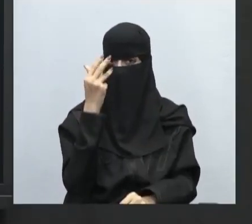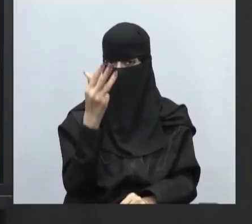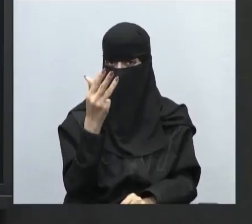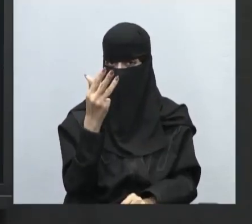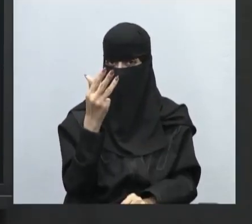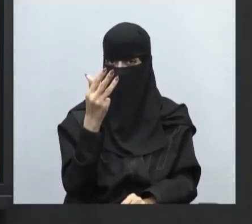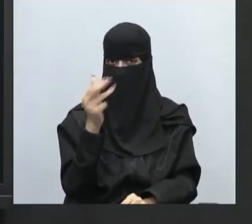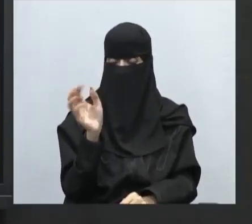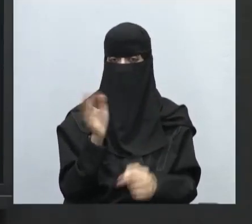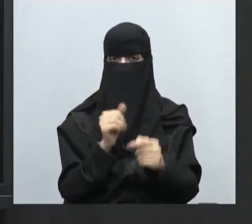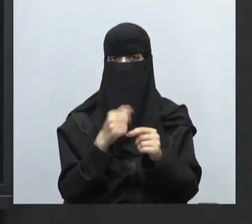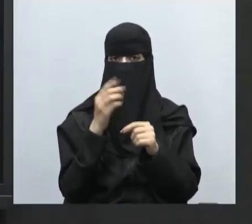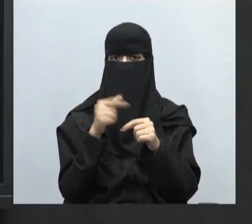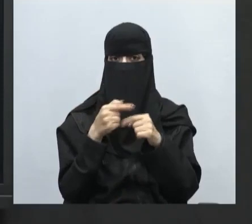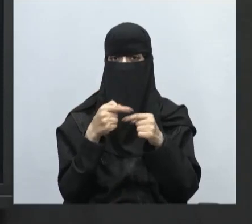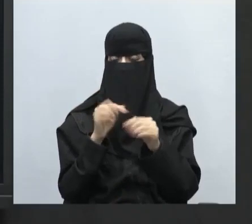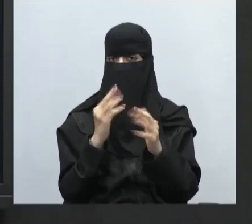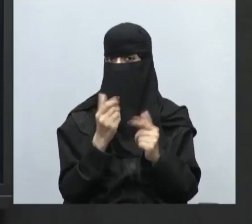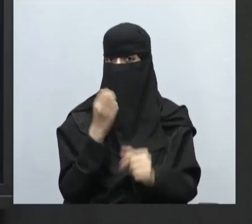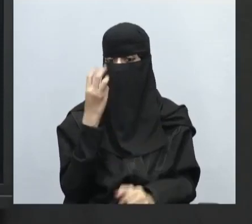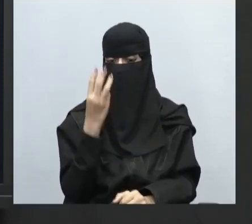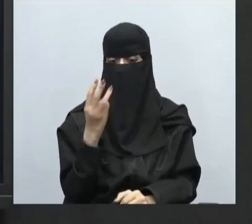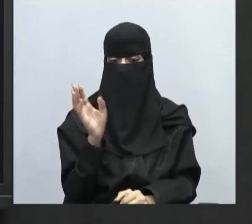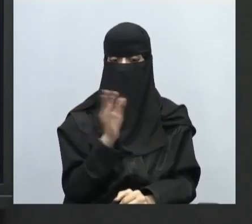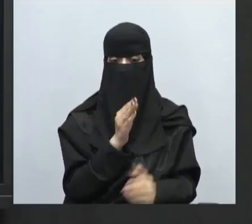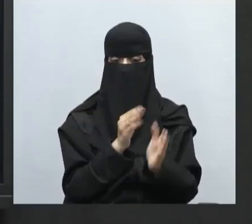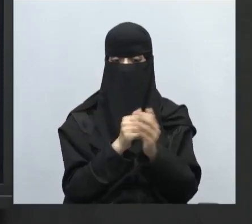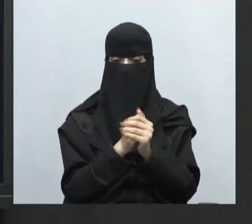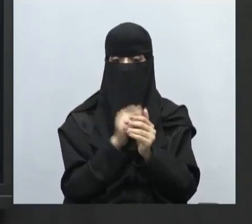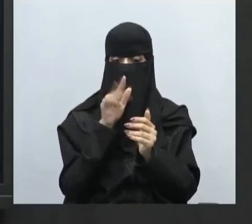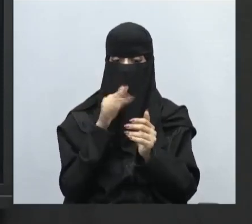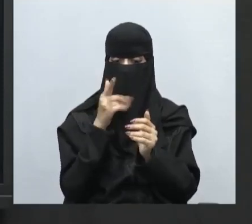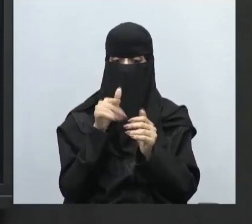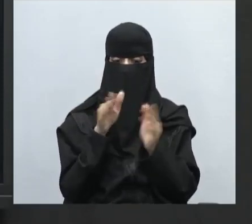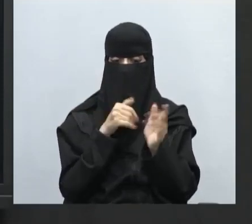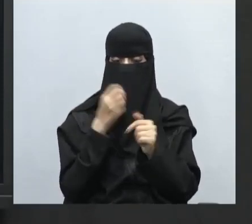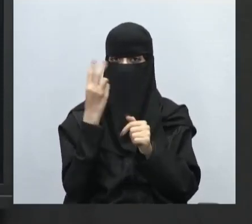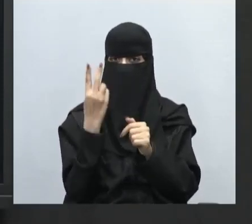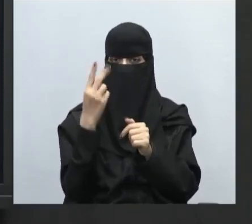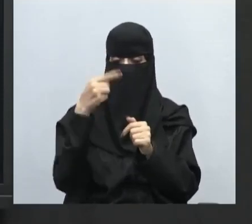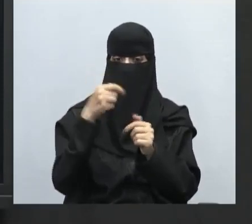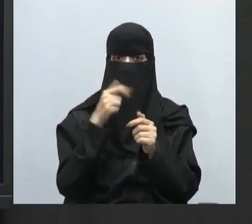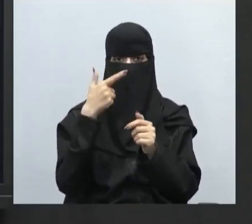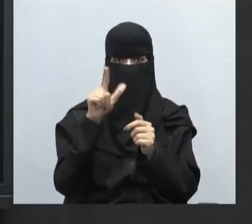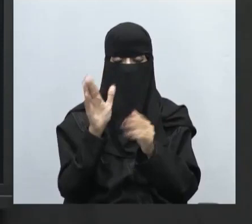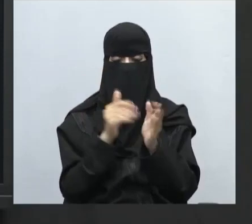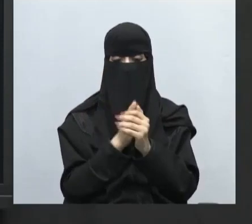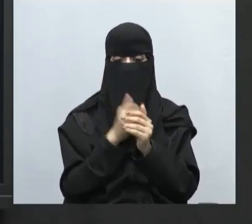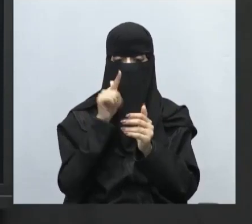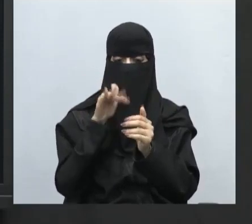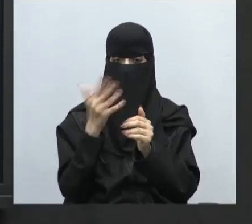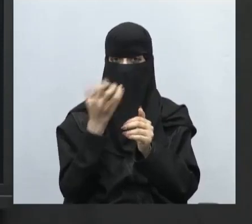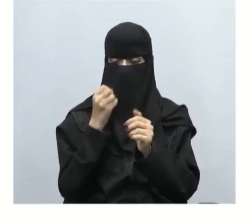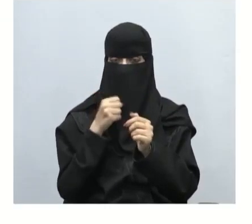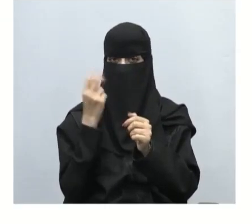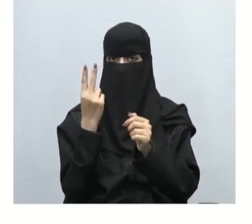21 نطرح منها 9 ما هو الناتج صحيح الناتج 12 من حصل منكم